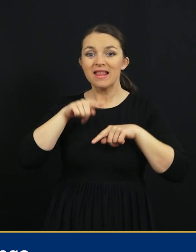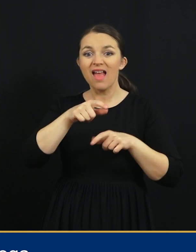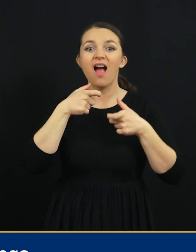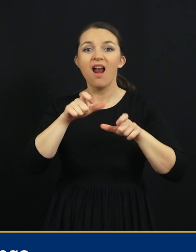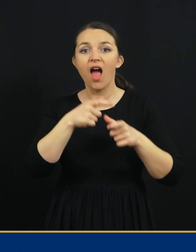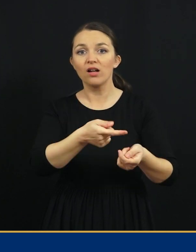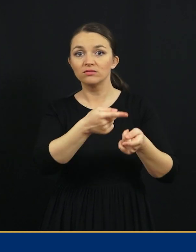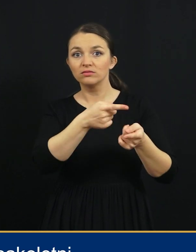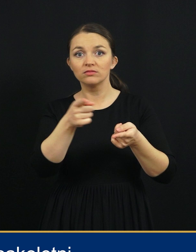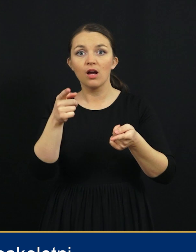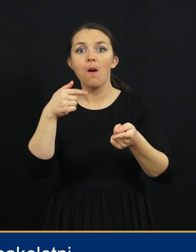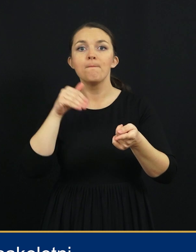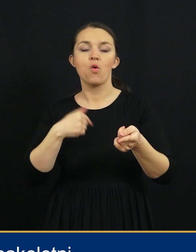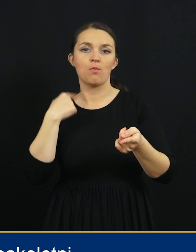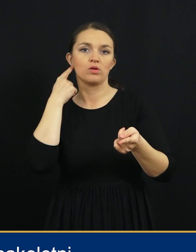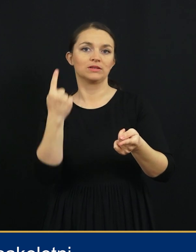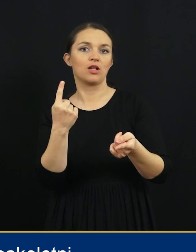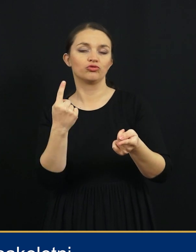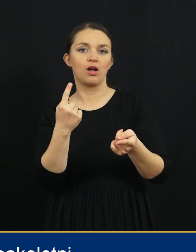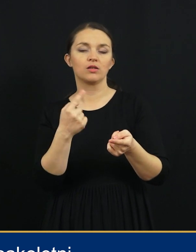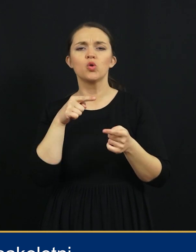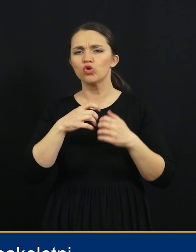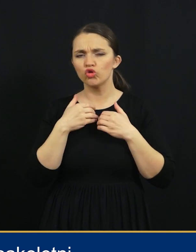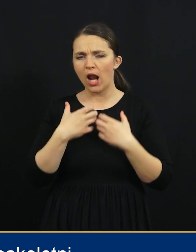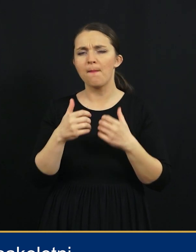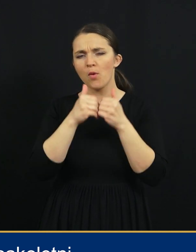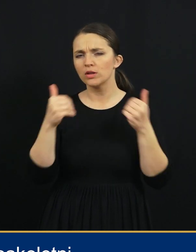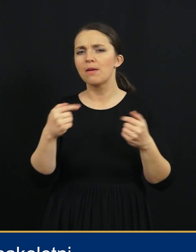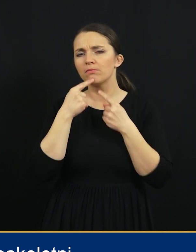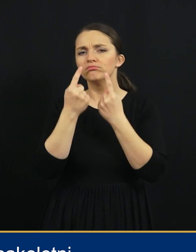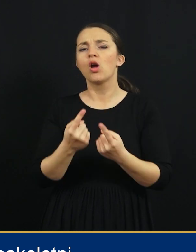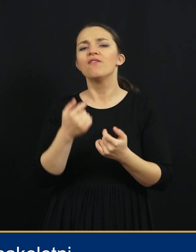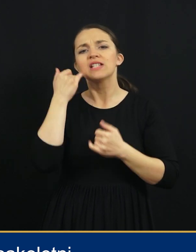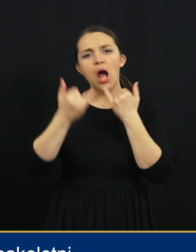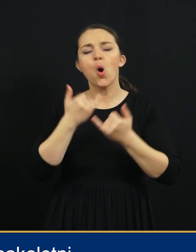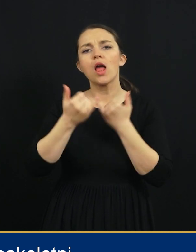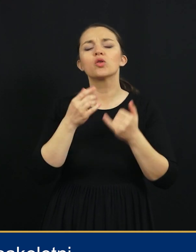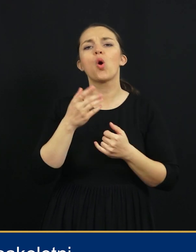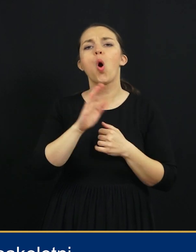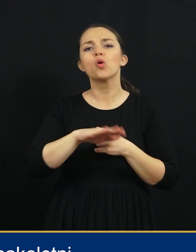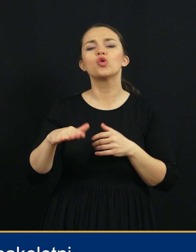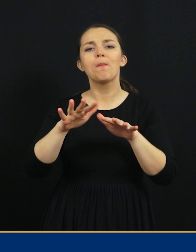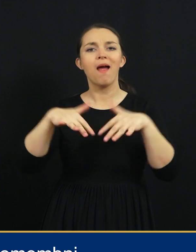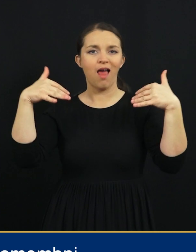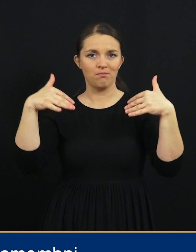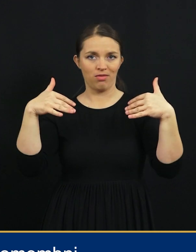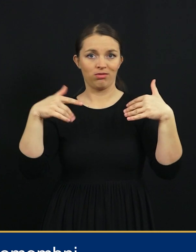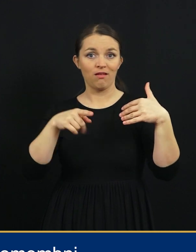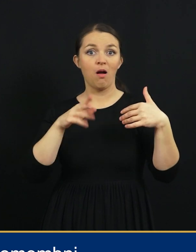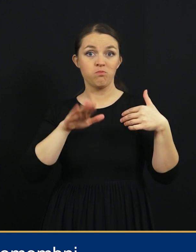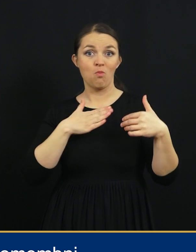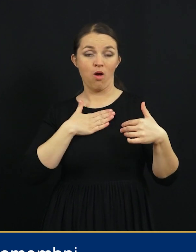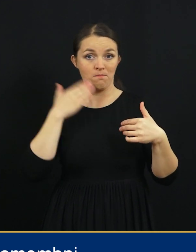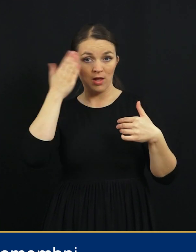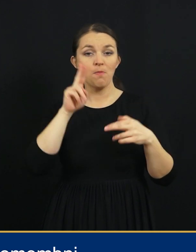slišati. Tu želim posebej izpostaviti vsakoletni otroški parlament, tudi Darja ga je omenila, ki ima, po